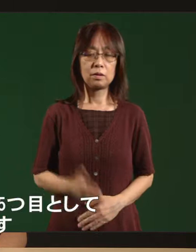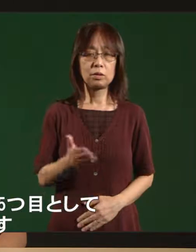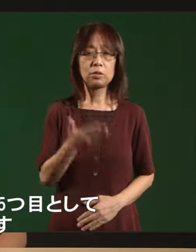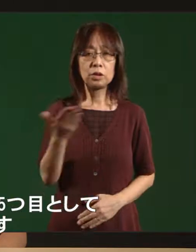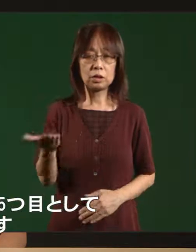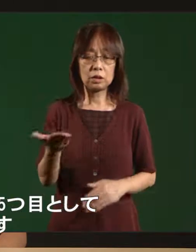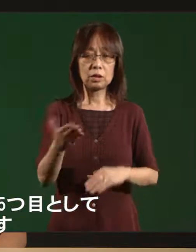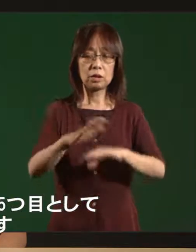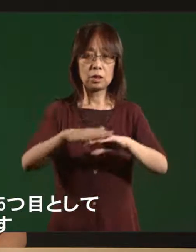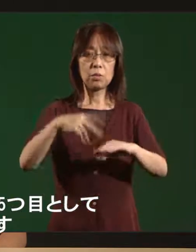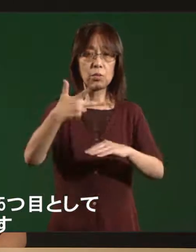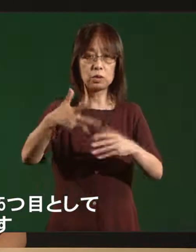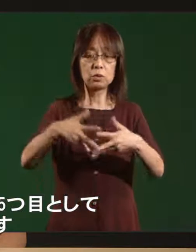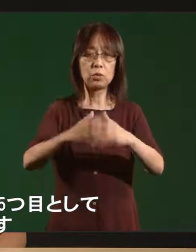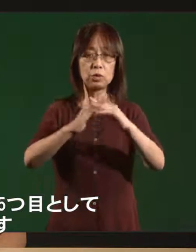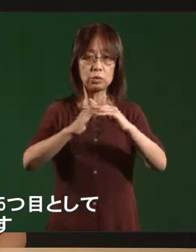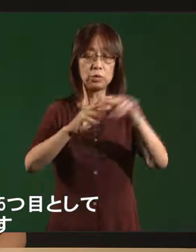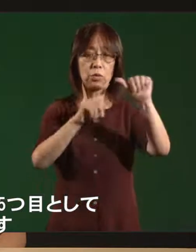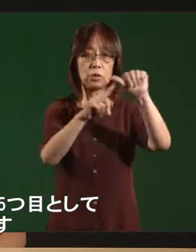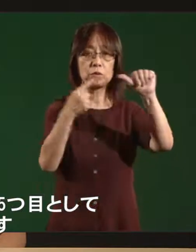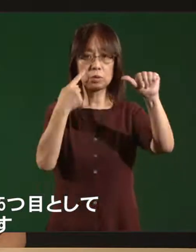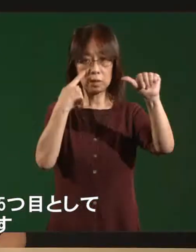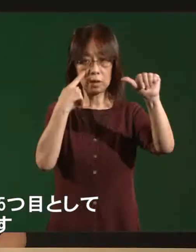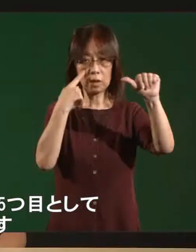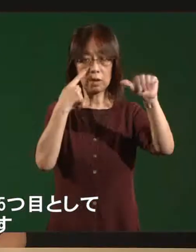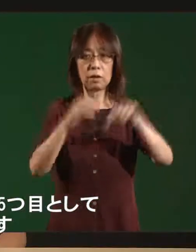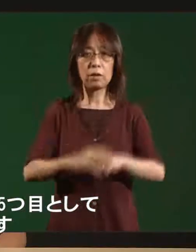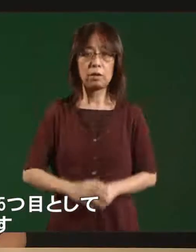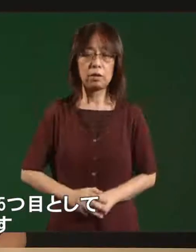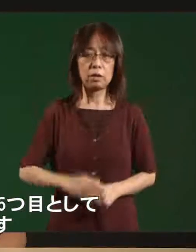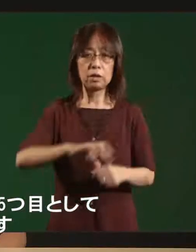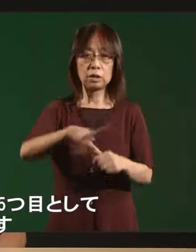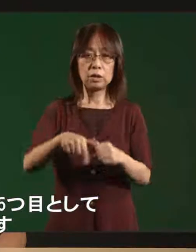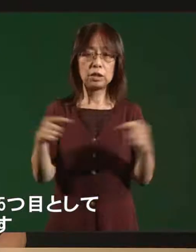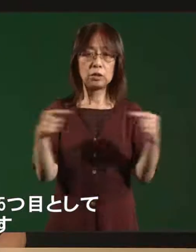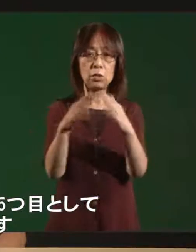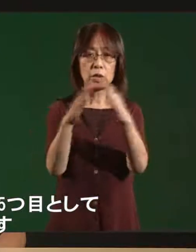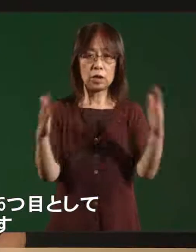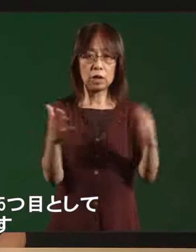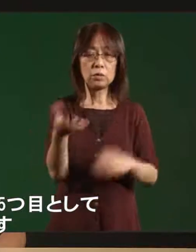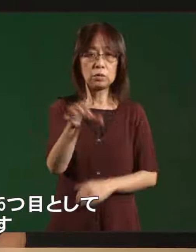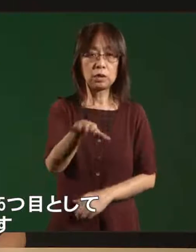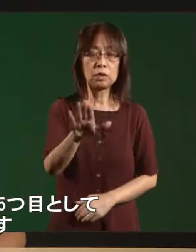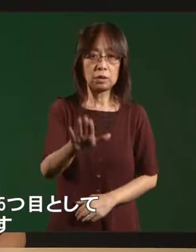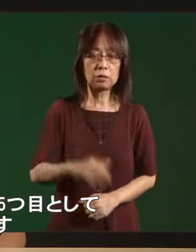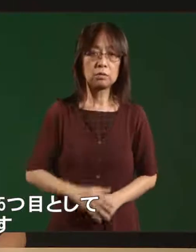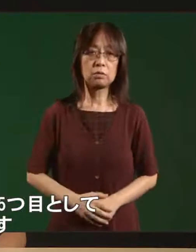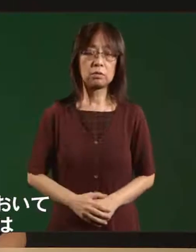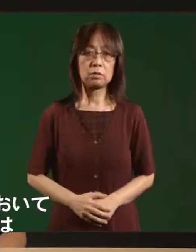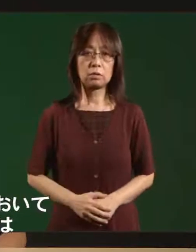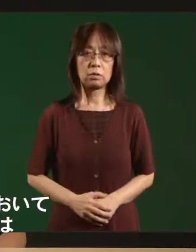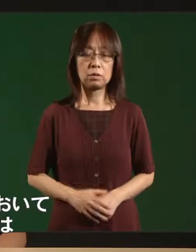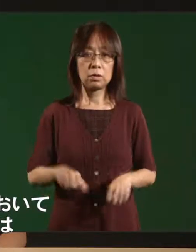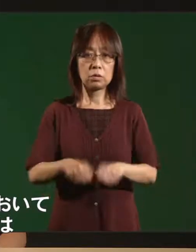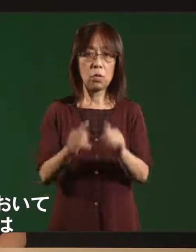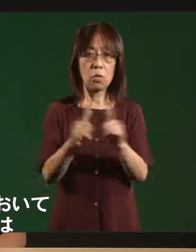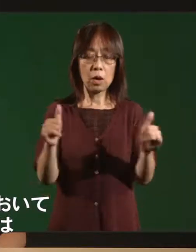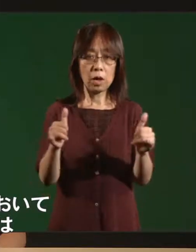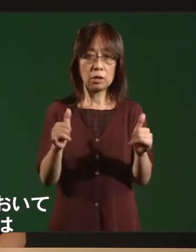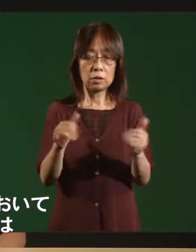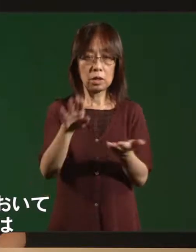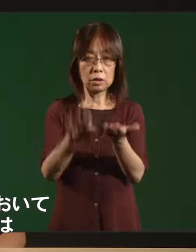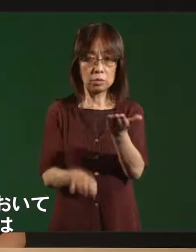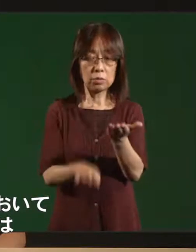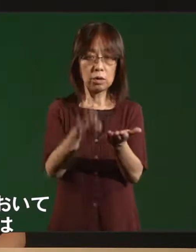次に札幌市の取り組みの5つ目として地域協議会の設置です障害者差別解消